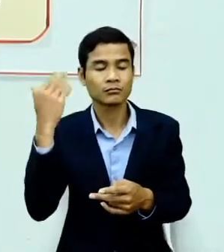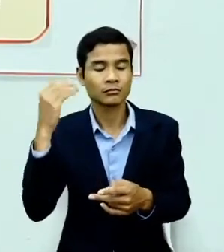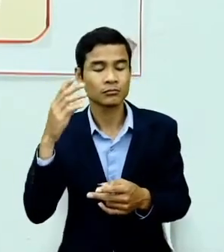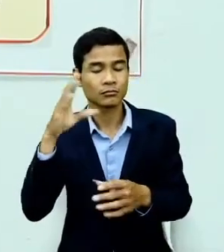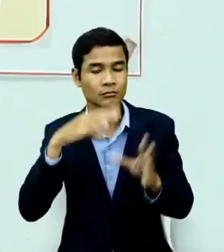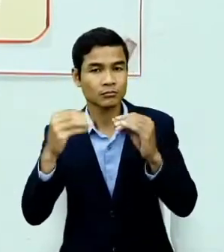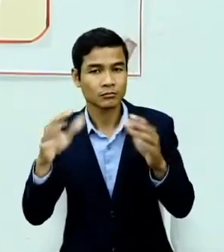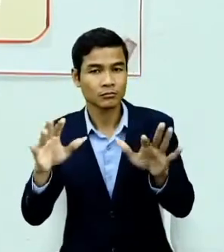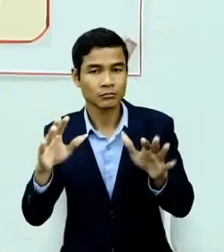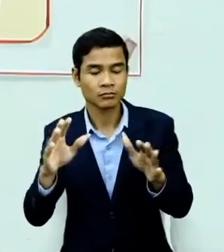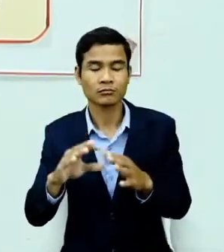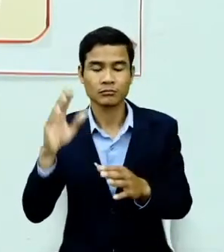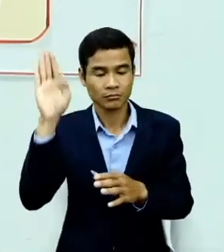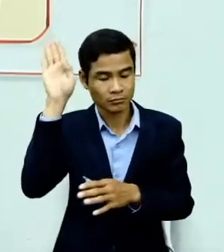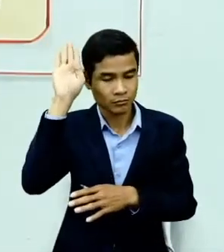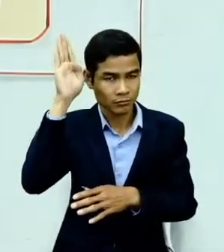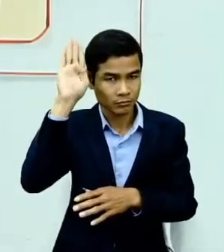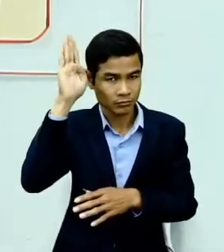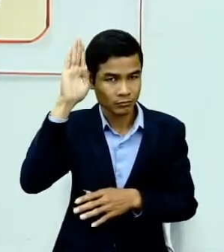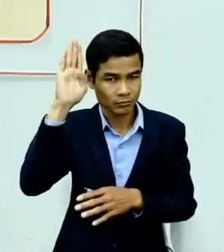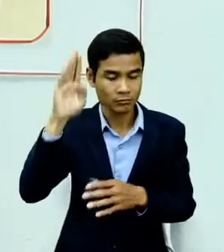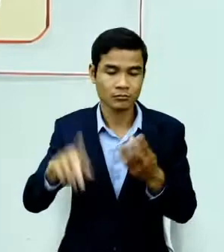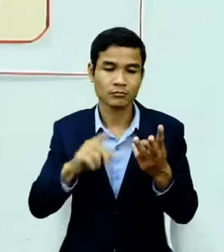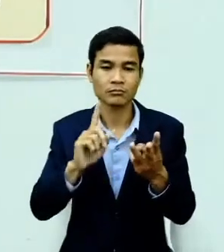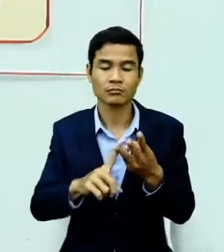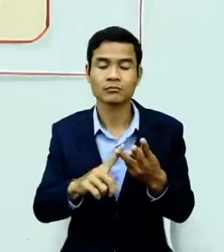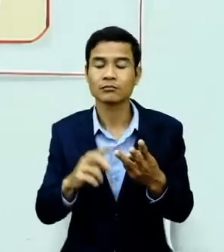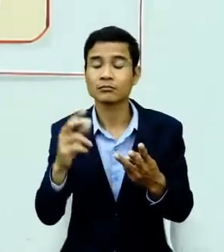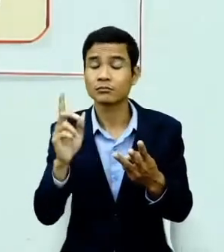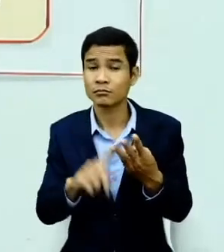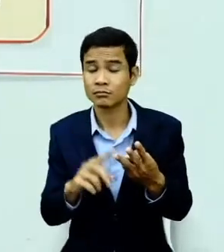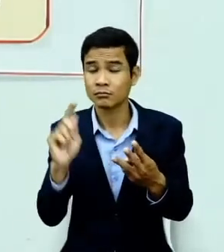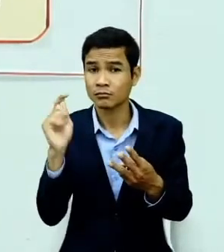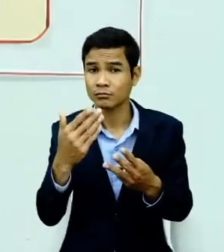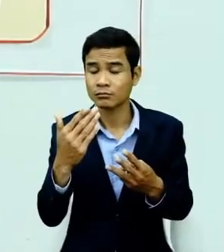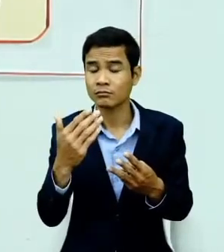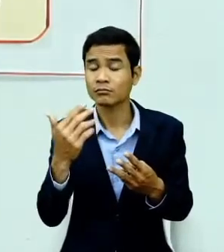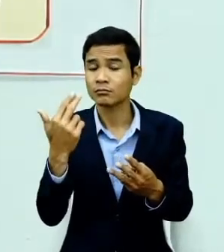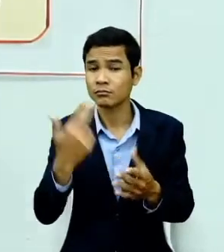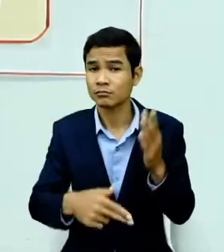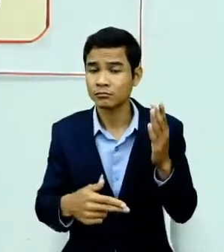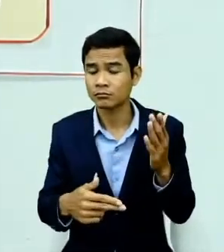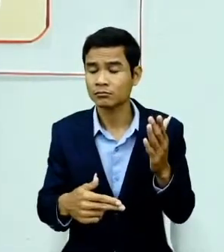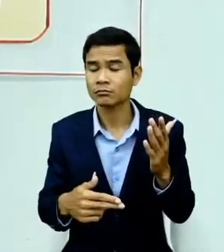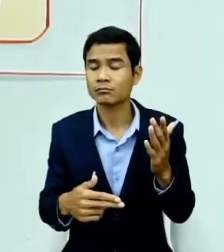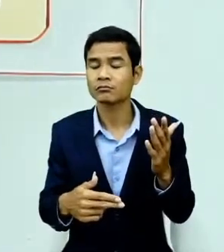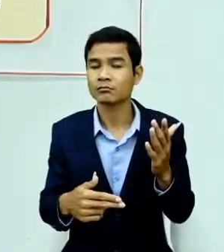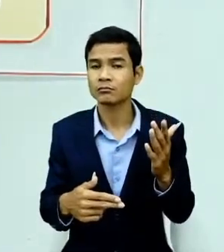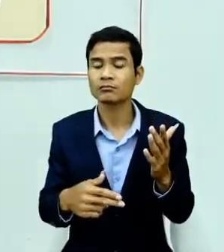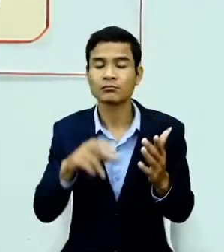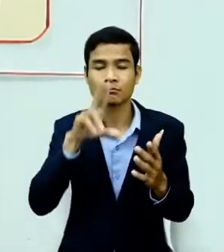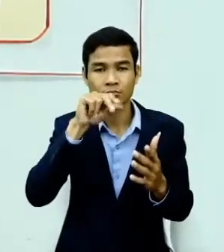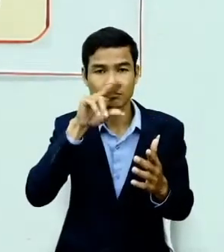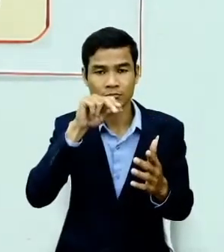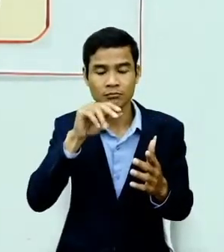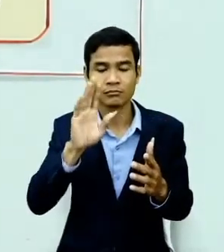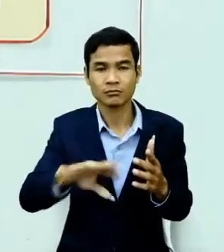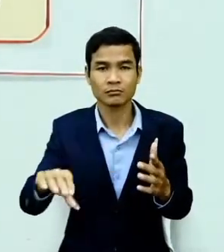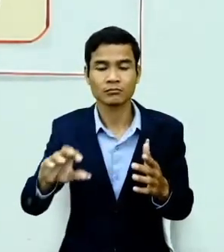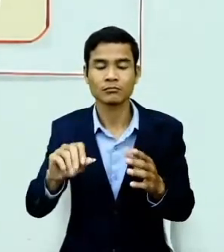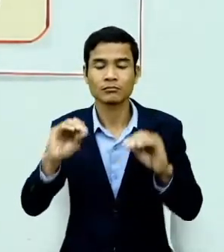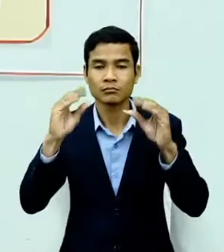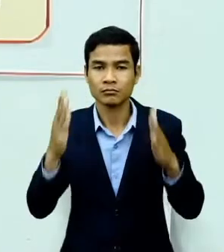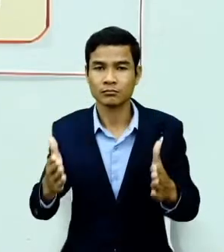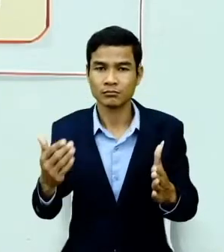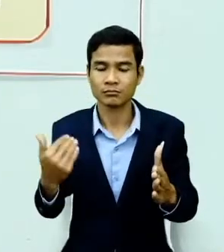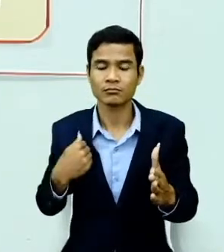គឺលាចារូបទី3ចារូបទី3នេះគឺរូបទាអ្នកគ្រូក៏មានពា